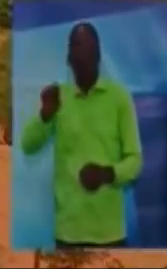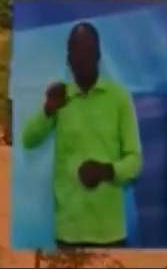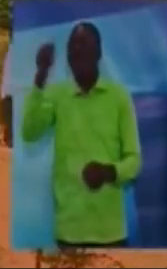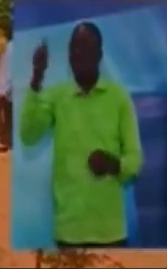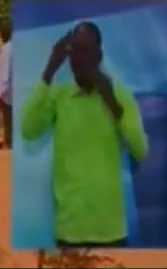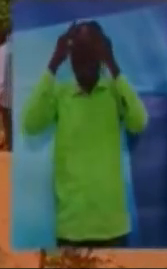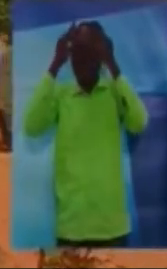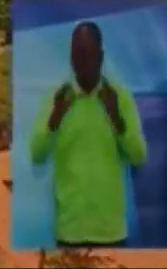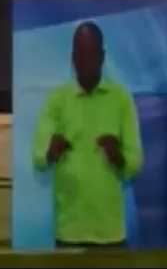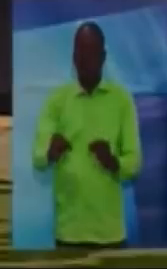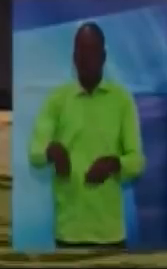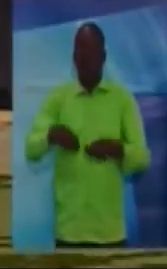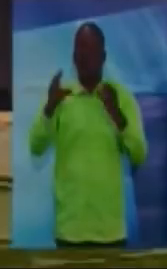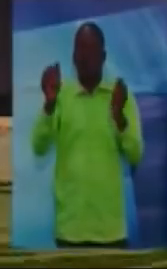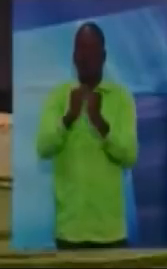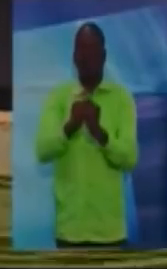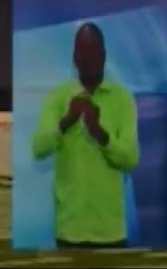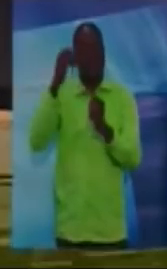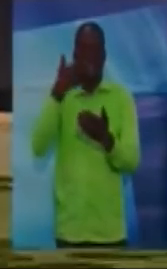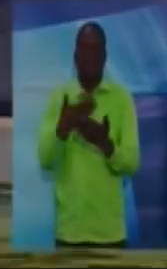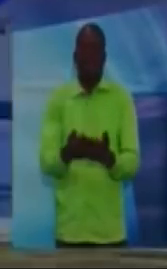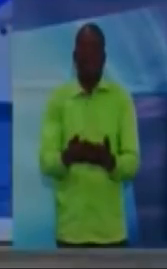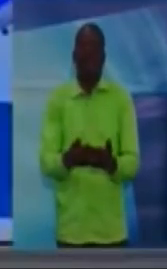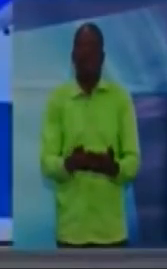visiteurs ont découvert avec admiration.